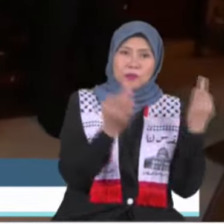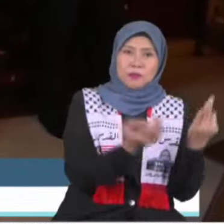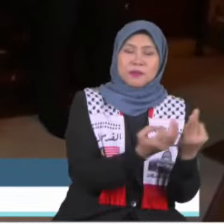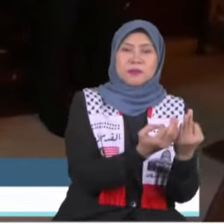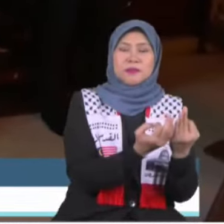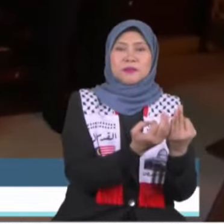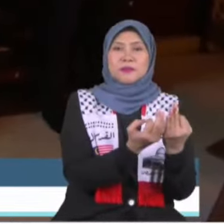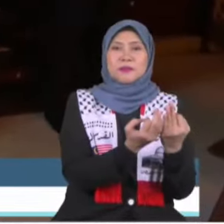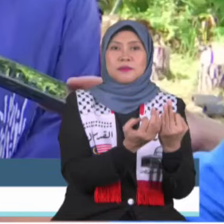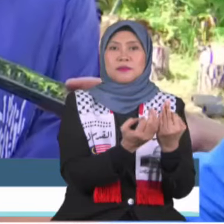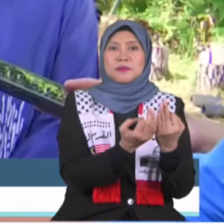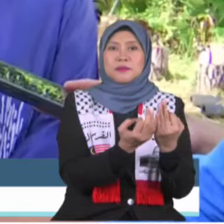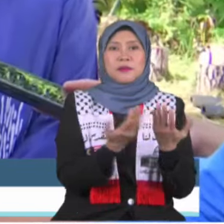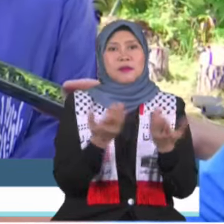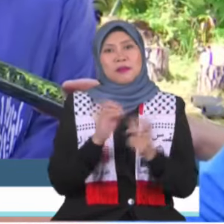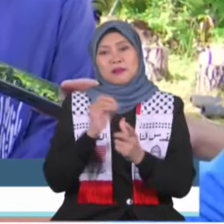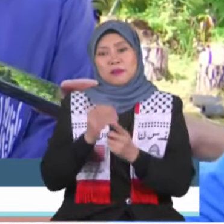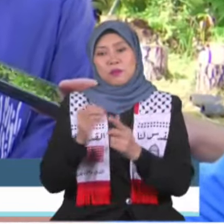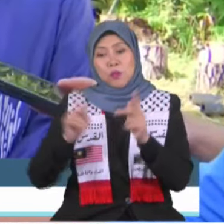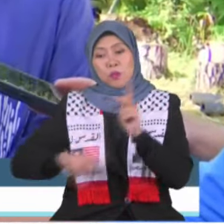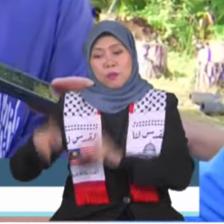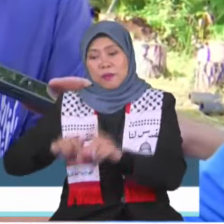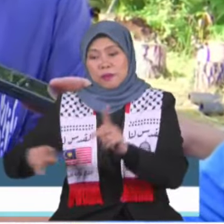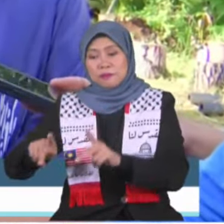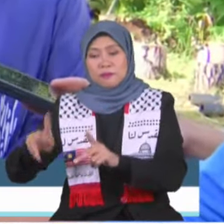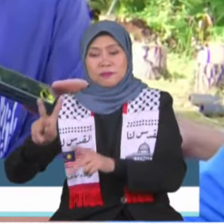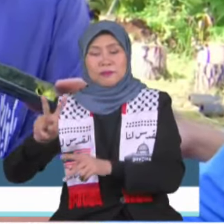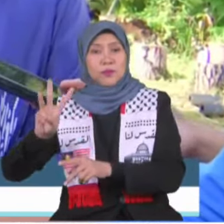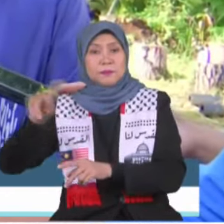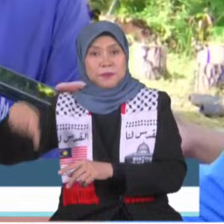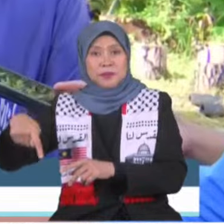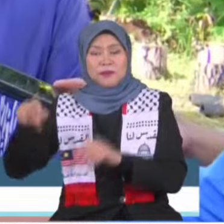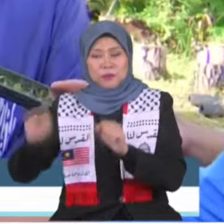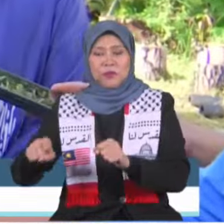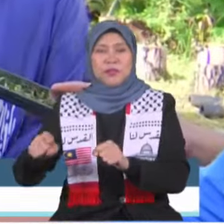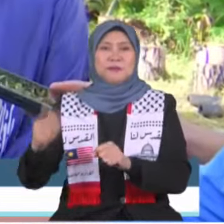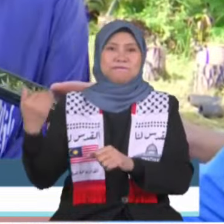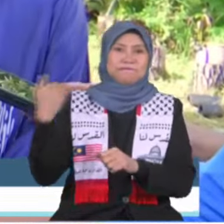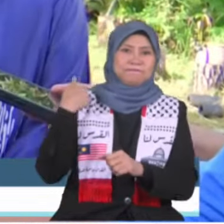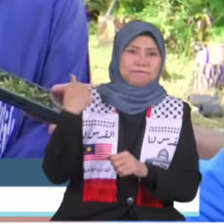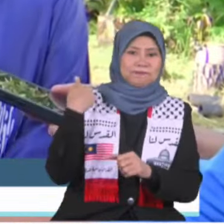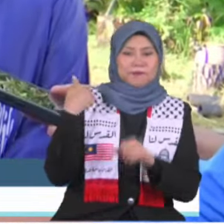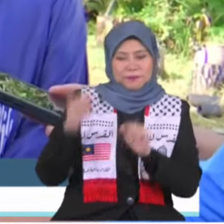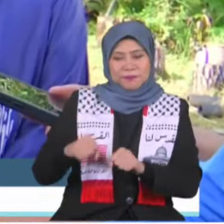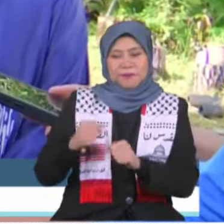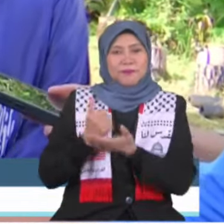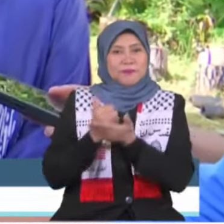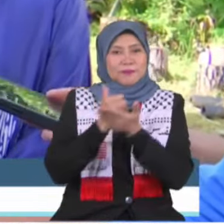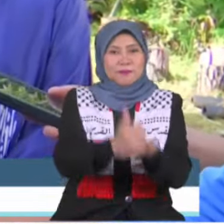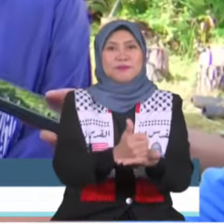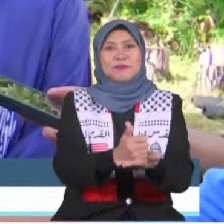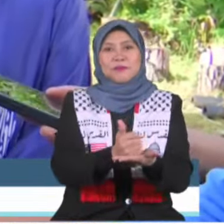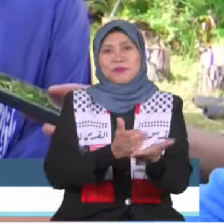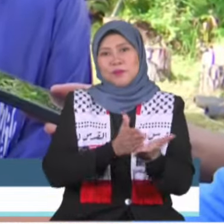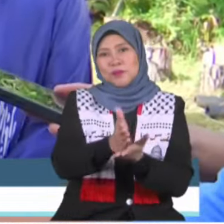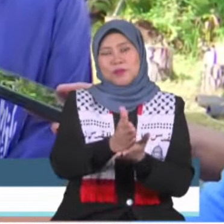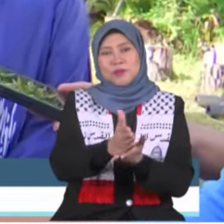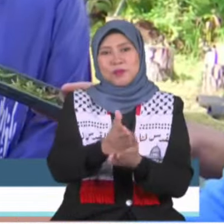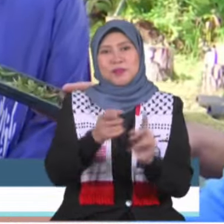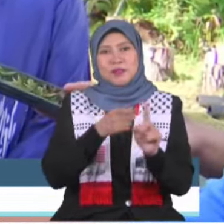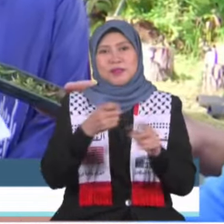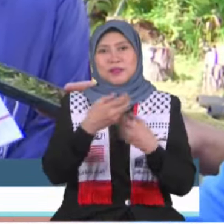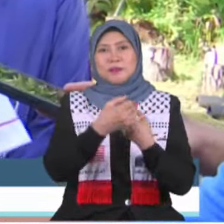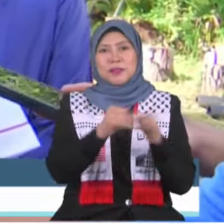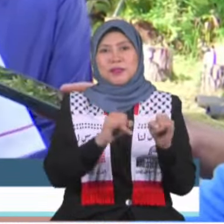pihak warga wilayah Persekutuan Labuan, boleh terus direct kepada kami dan kami salurkan maklumat itu terus kepada Majlis dan